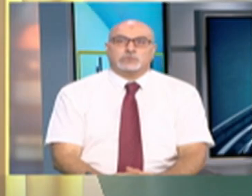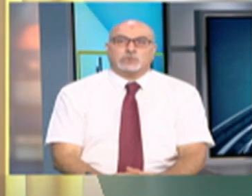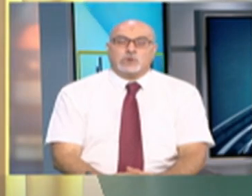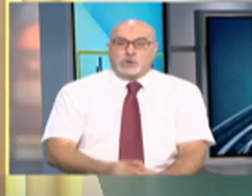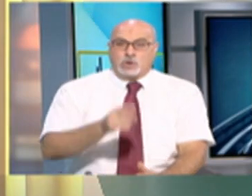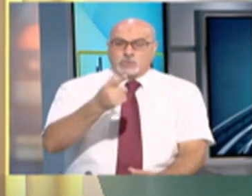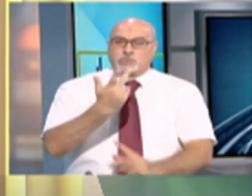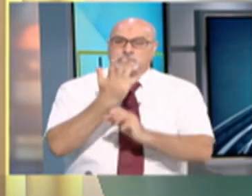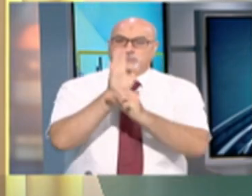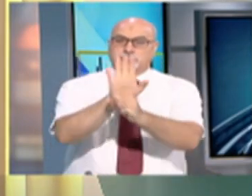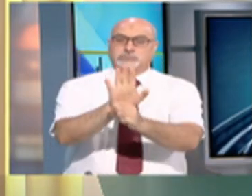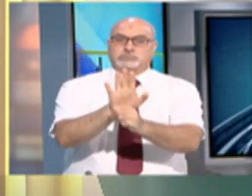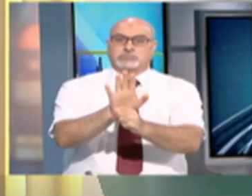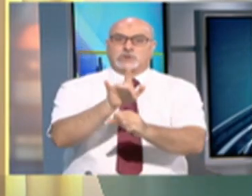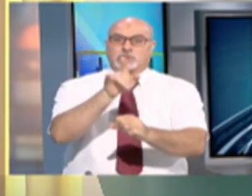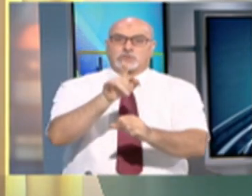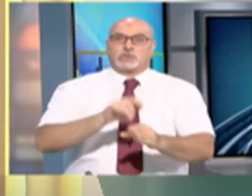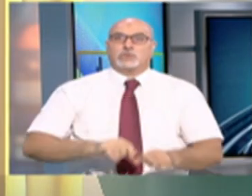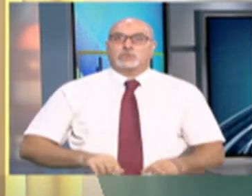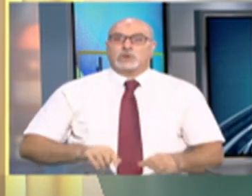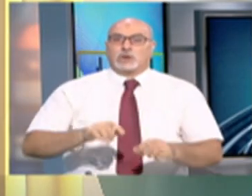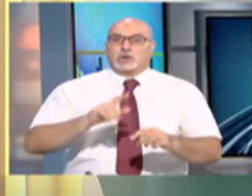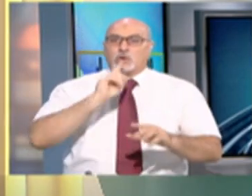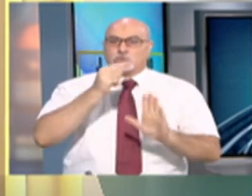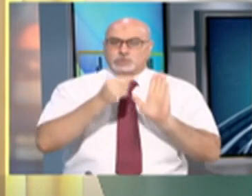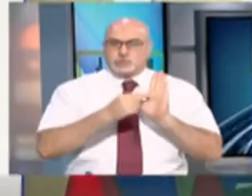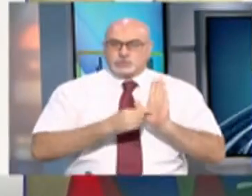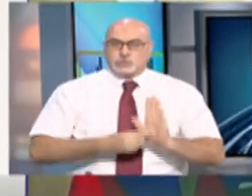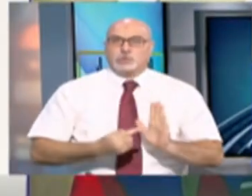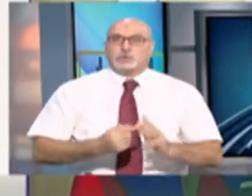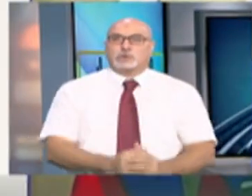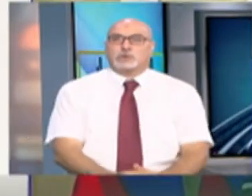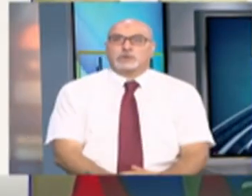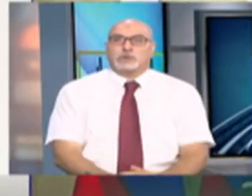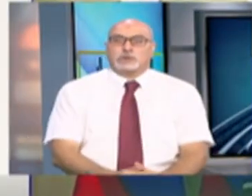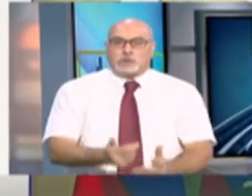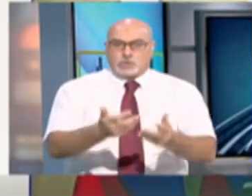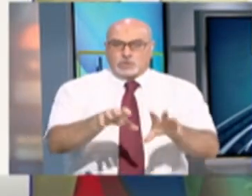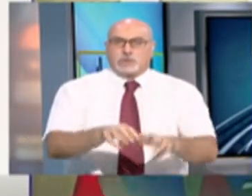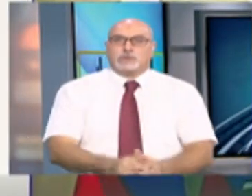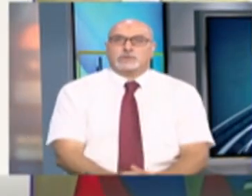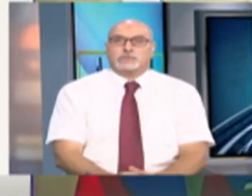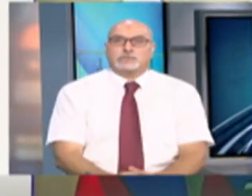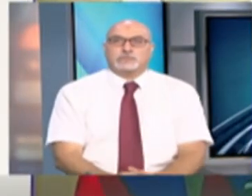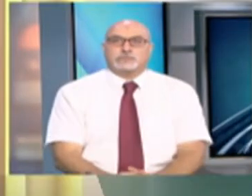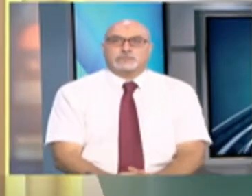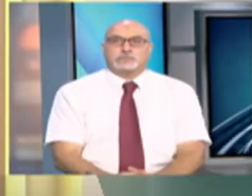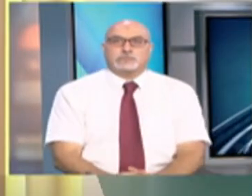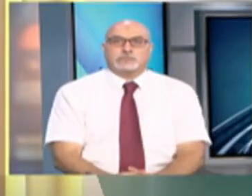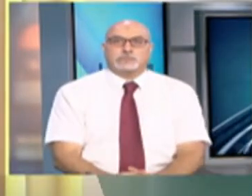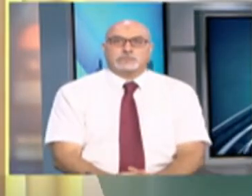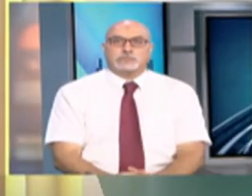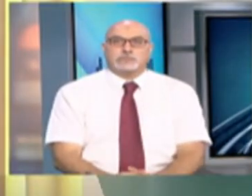بانتقائكم الموفق لمواضيع المدرجة على جدول أعمال هذه الجلسة، جلسة التي